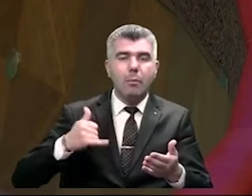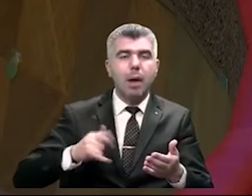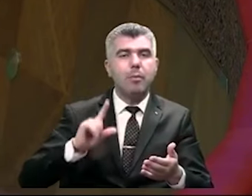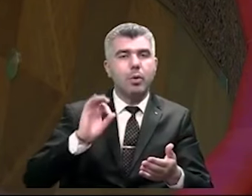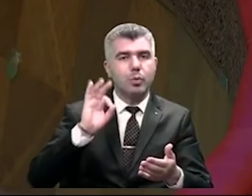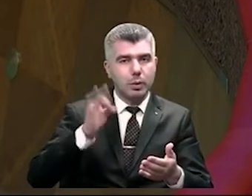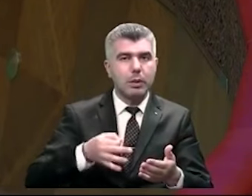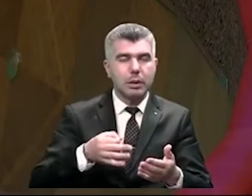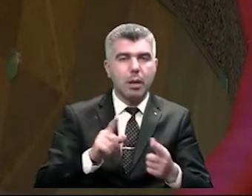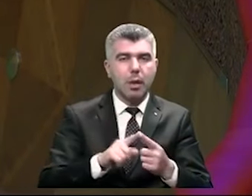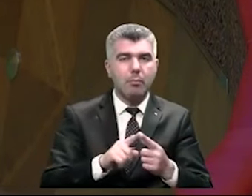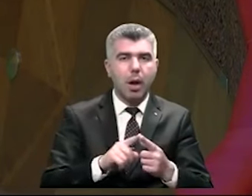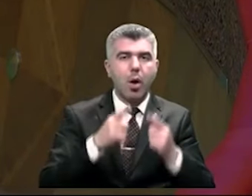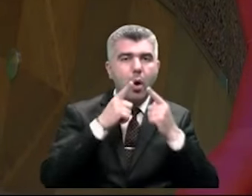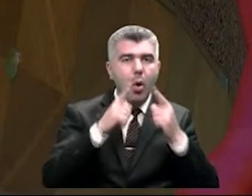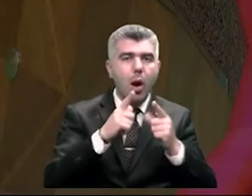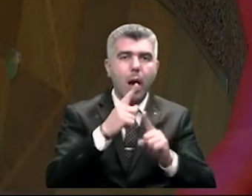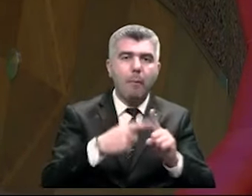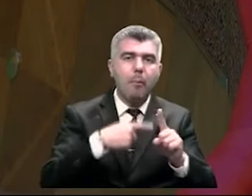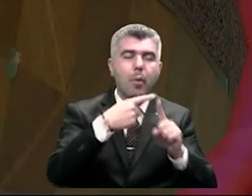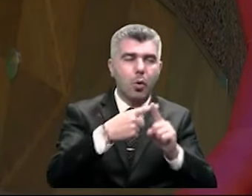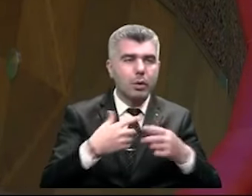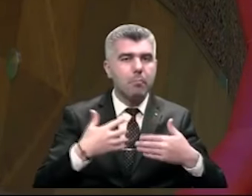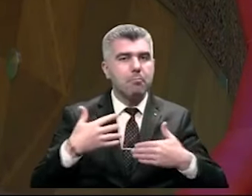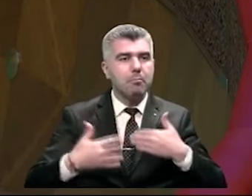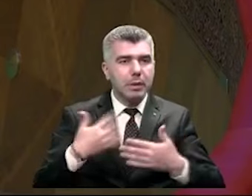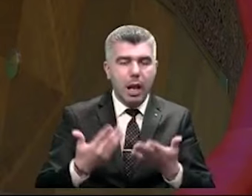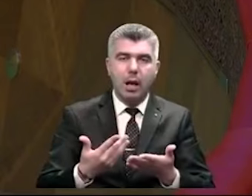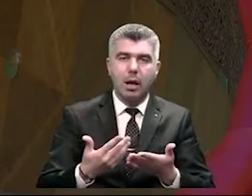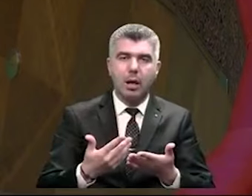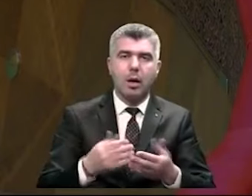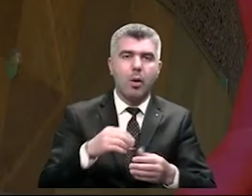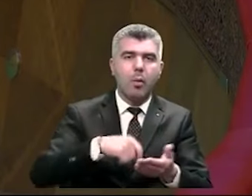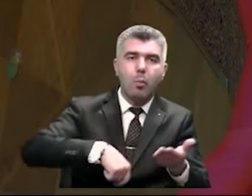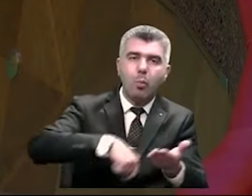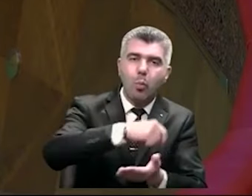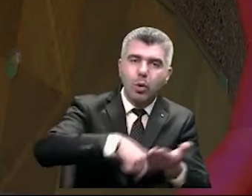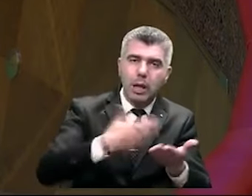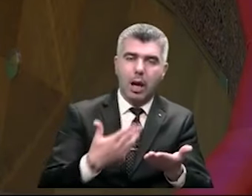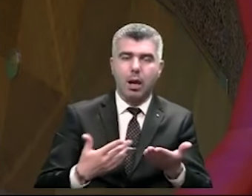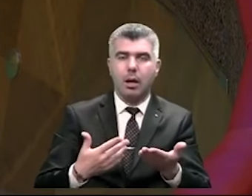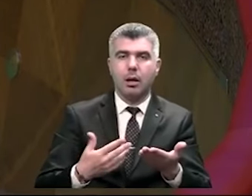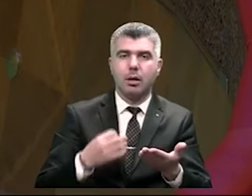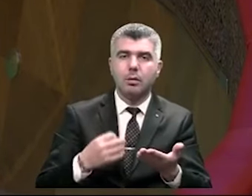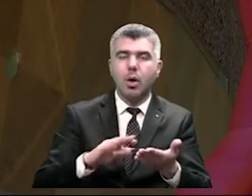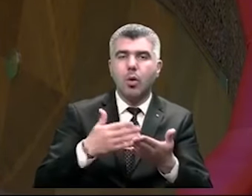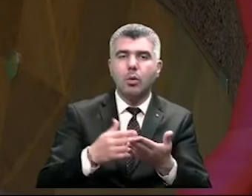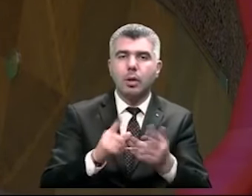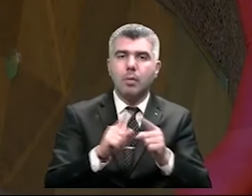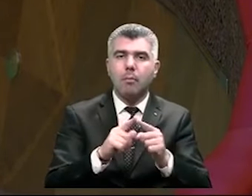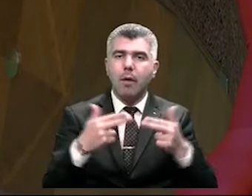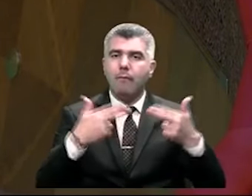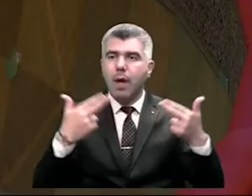هذا الانشطه الموازيه عملوا المسرح عملوا الموسيقى اللي كيخلي الانسان ينفح